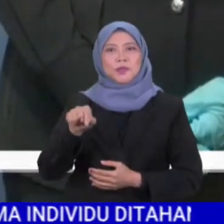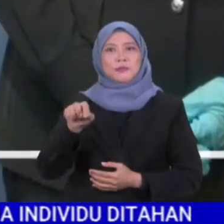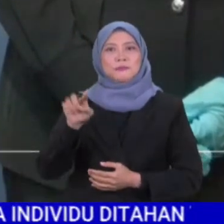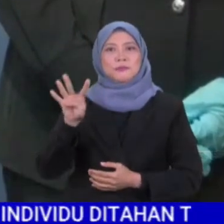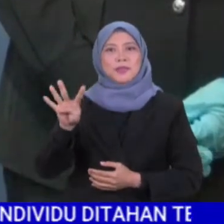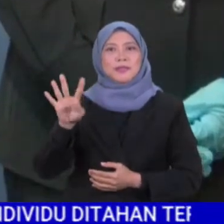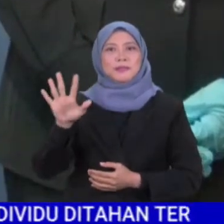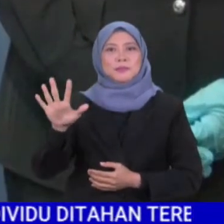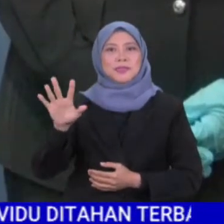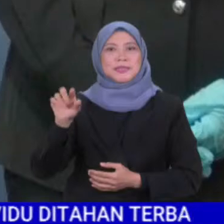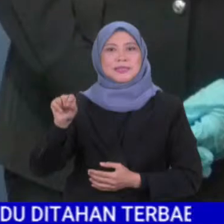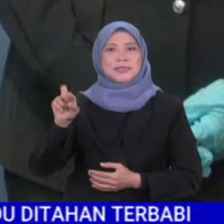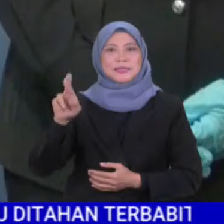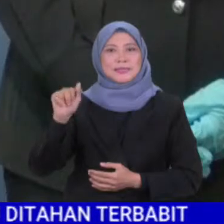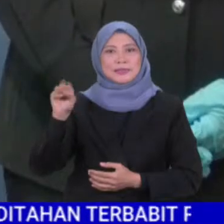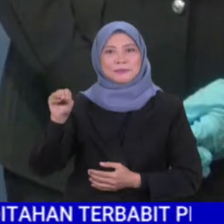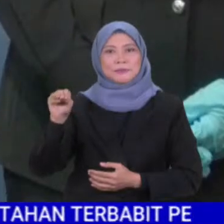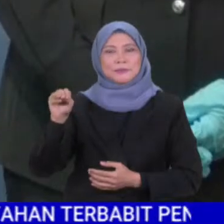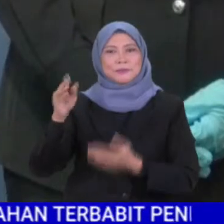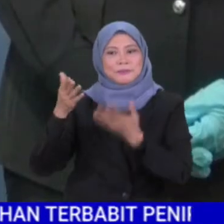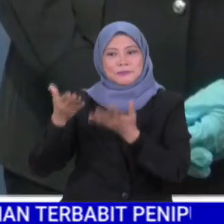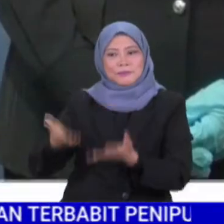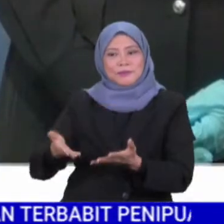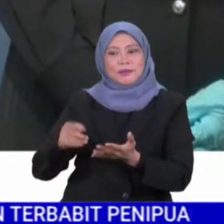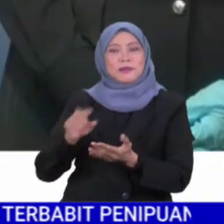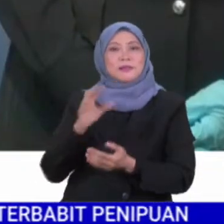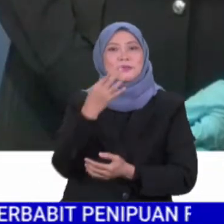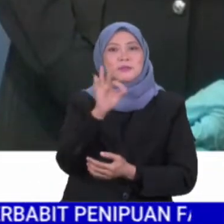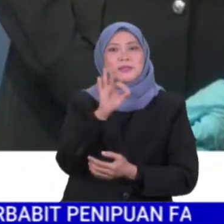7,640.45 gram yang bernilai